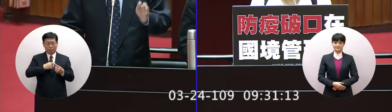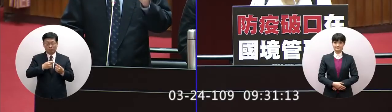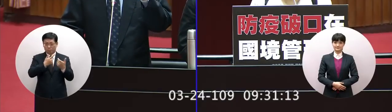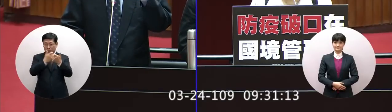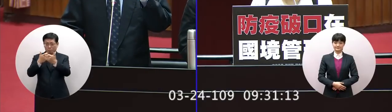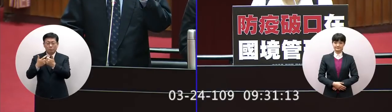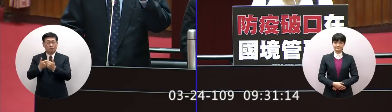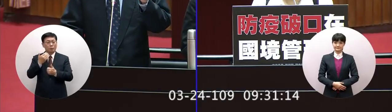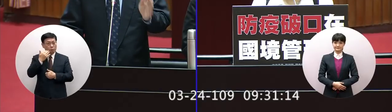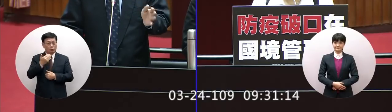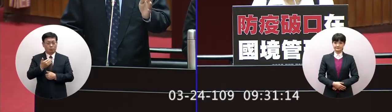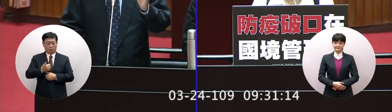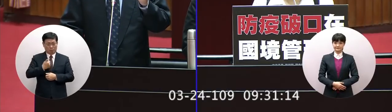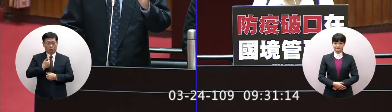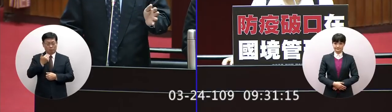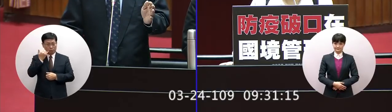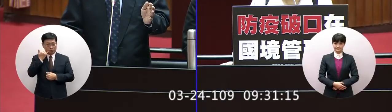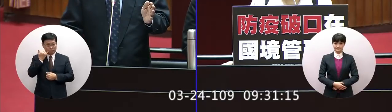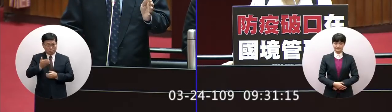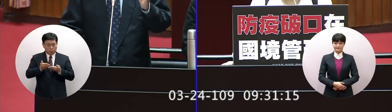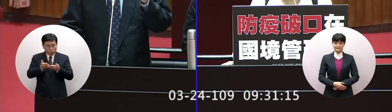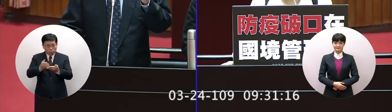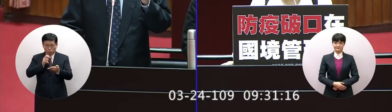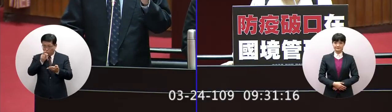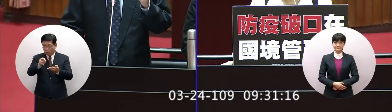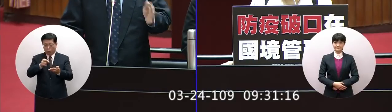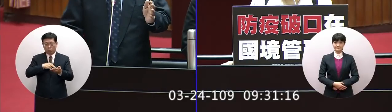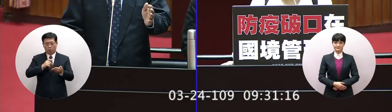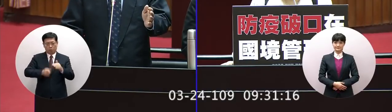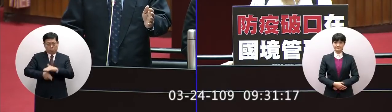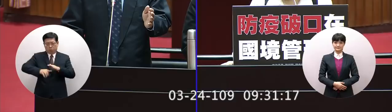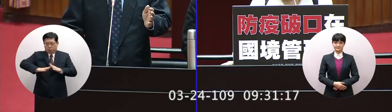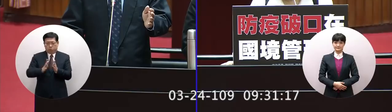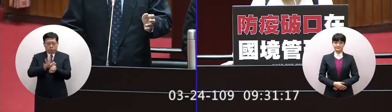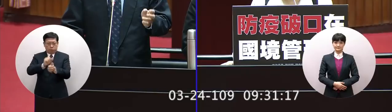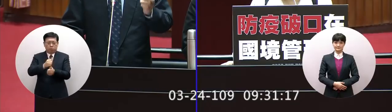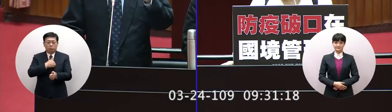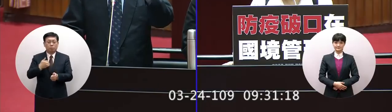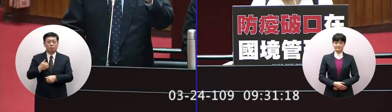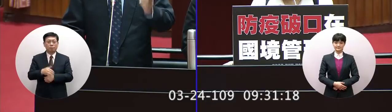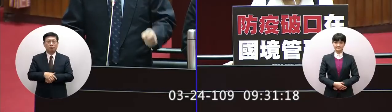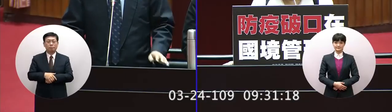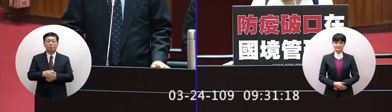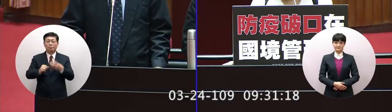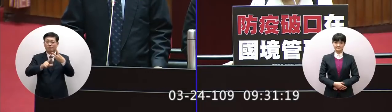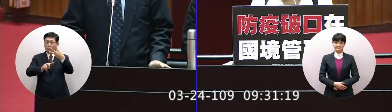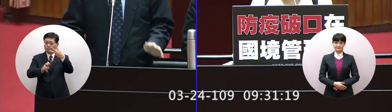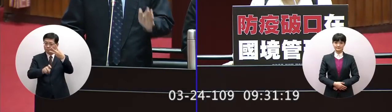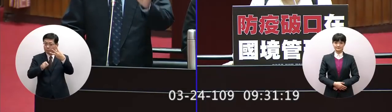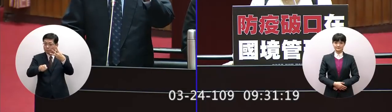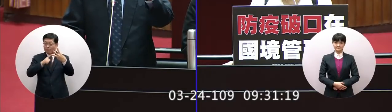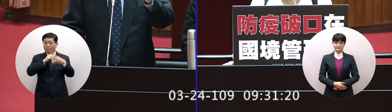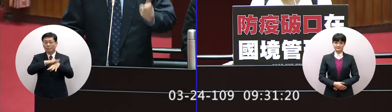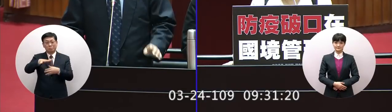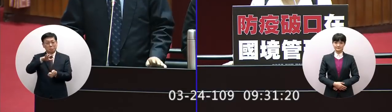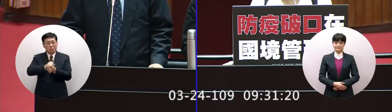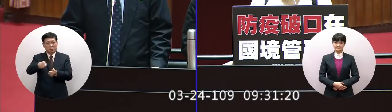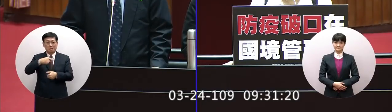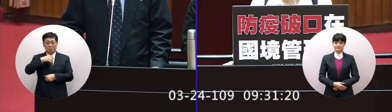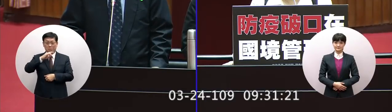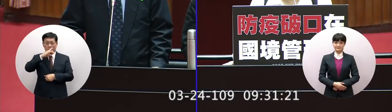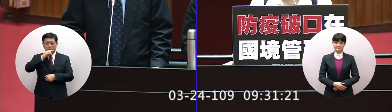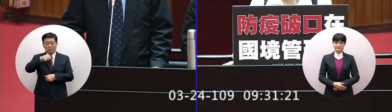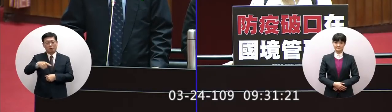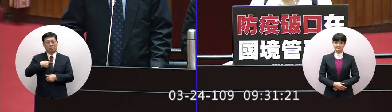上面呢、啊、只要海上有不法的状况，我们就可以立即来查处。所以说3月21号才会有